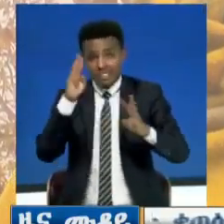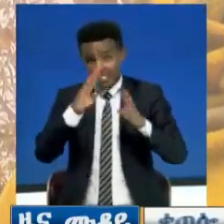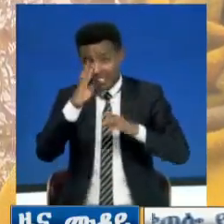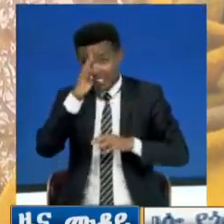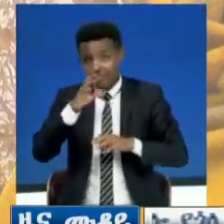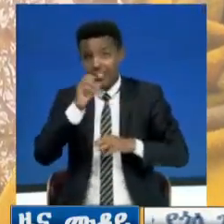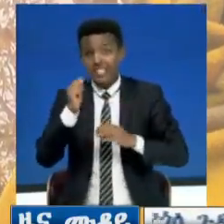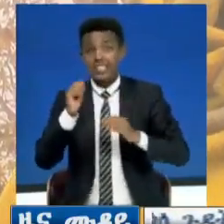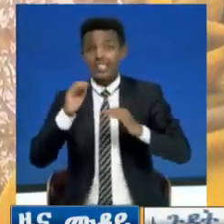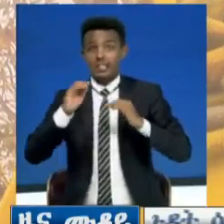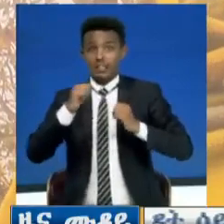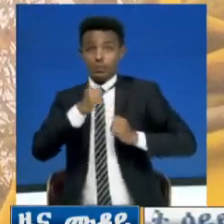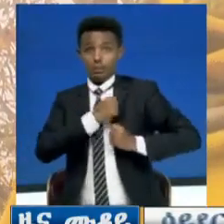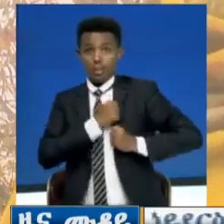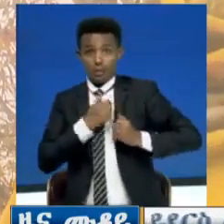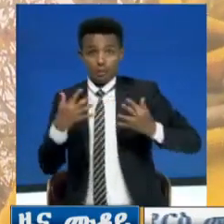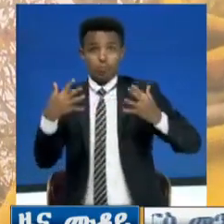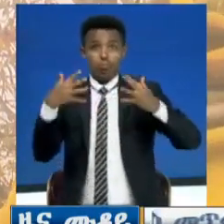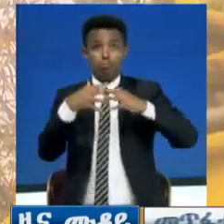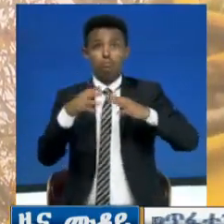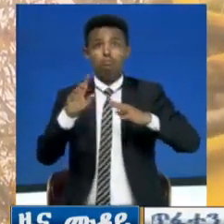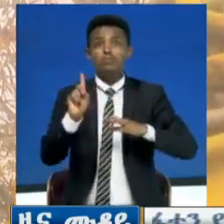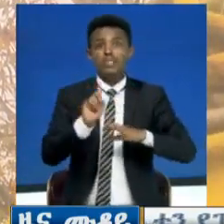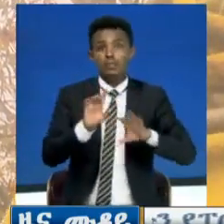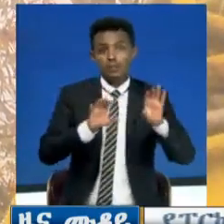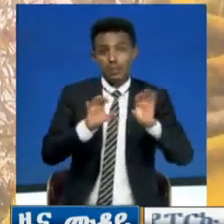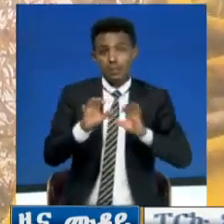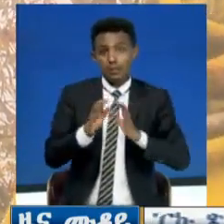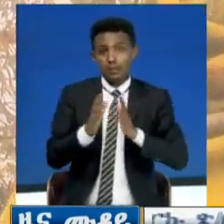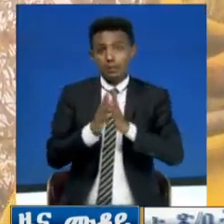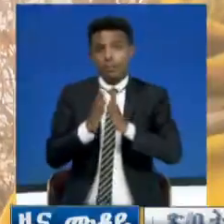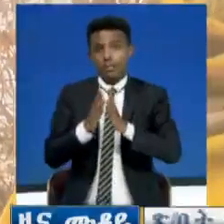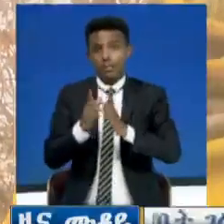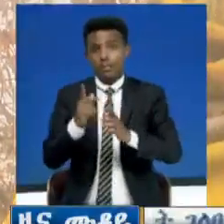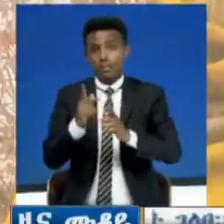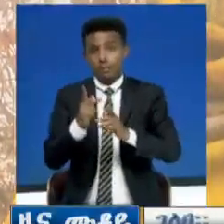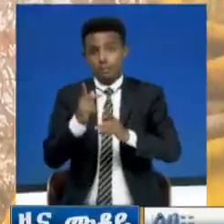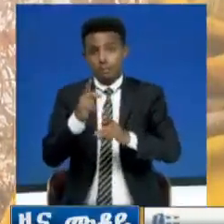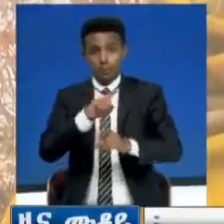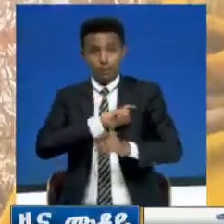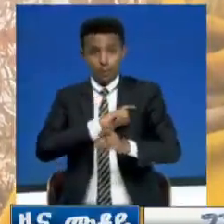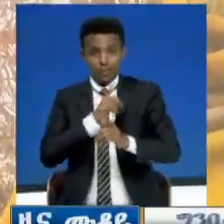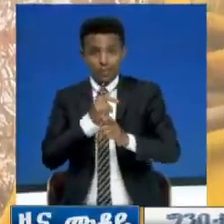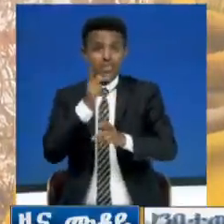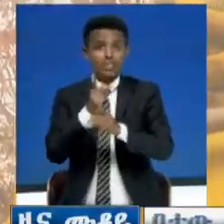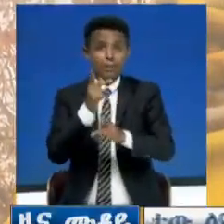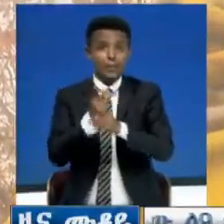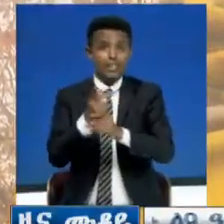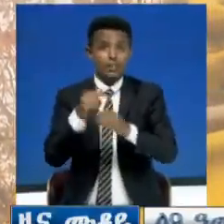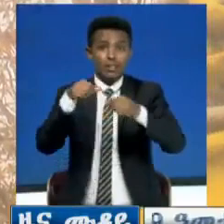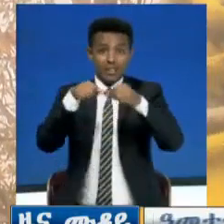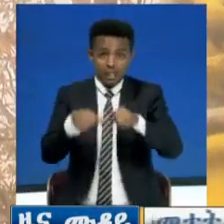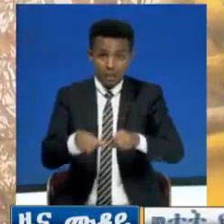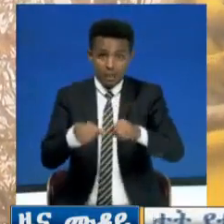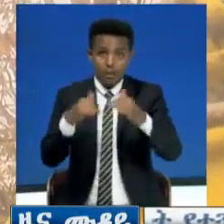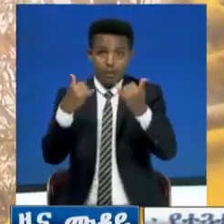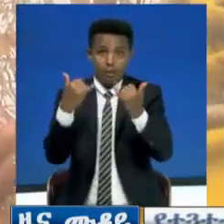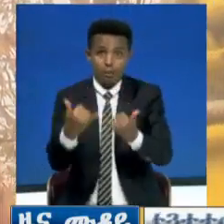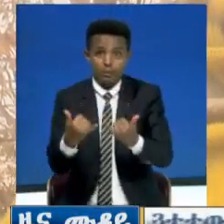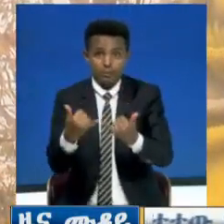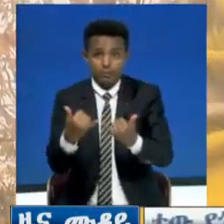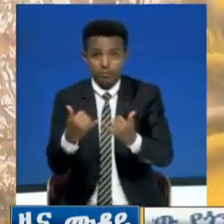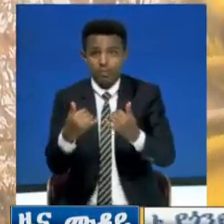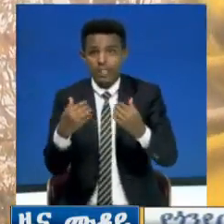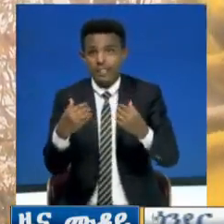መናበብና መጠበቅ ያው መጠበቅ በተራኩ ይጠበቃልኩ በተራኩ ይጠበቅ ነው ከረም አሁን እንደ አሁን ትንሽም እንሰምን ደና ነው